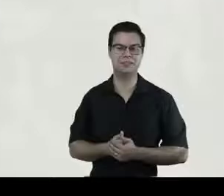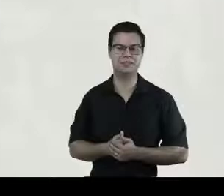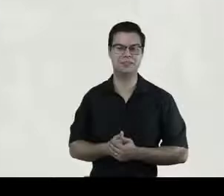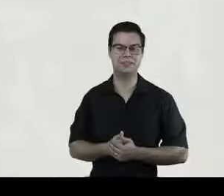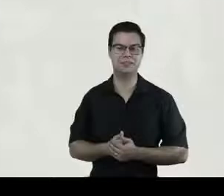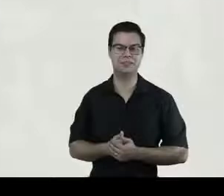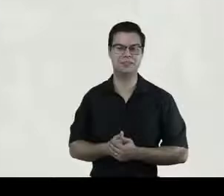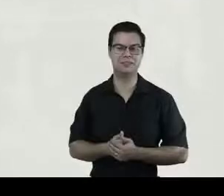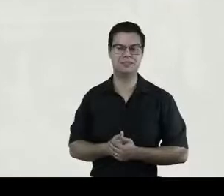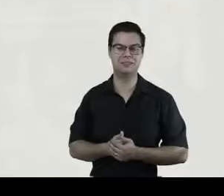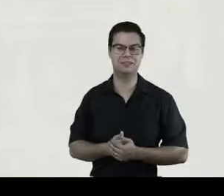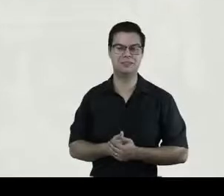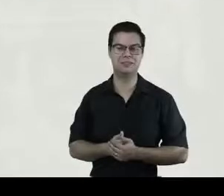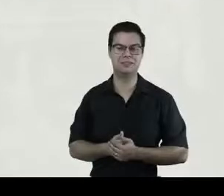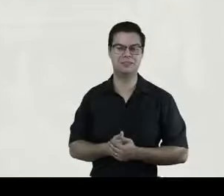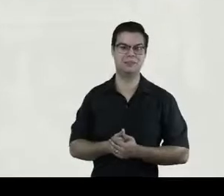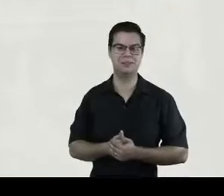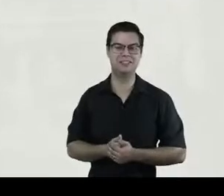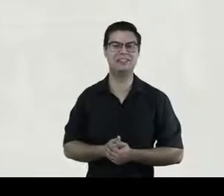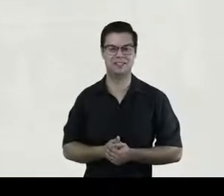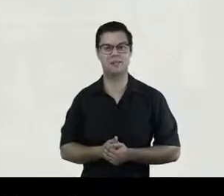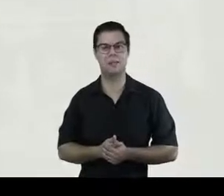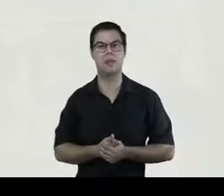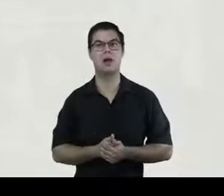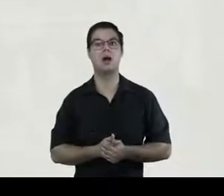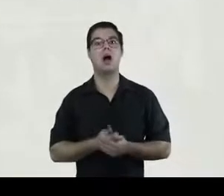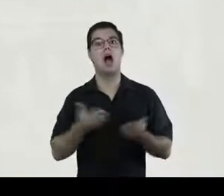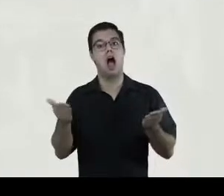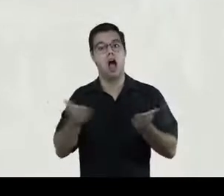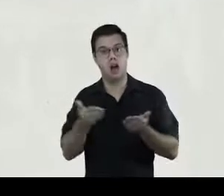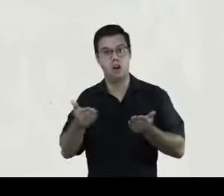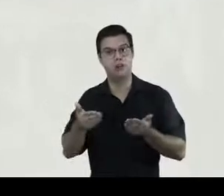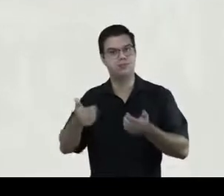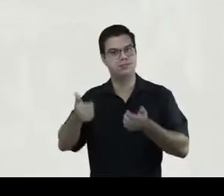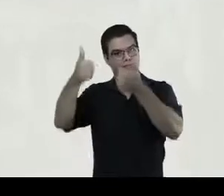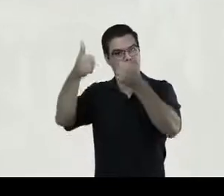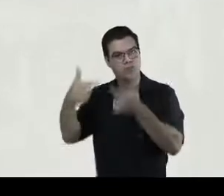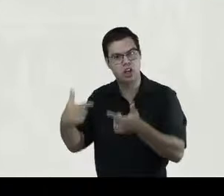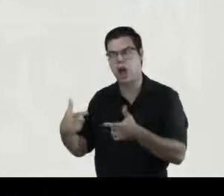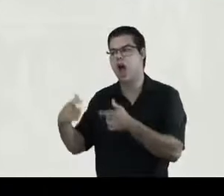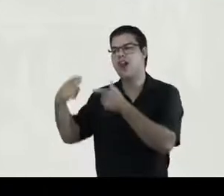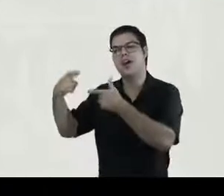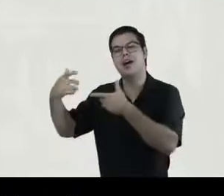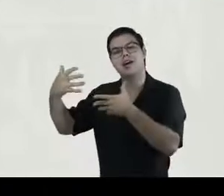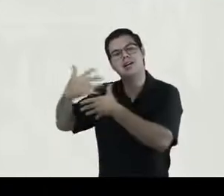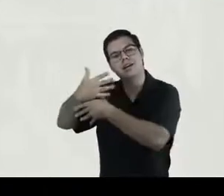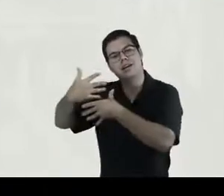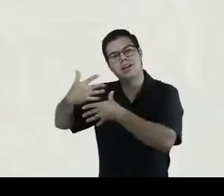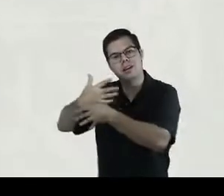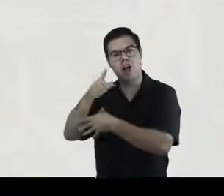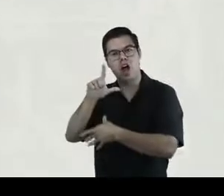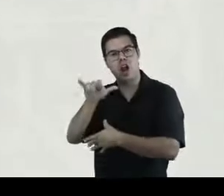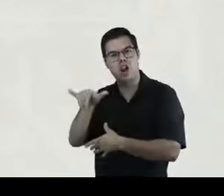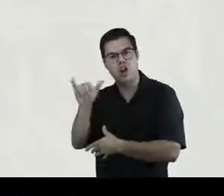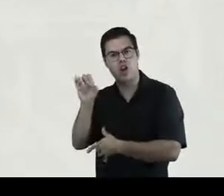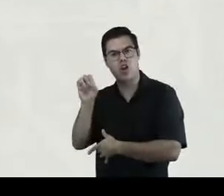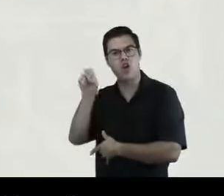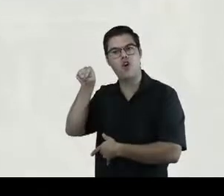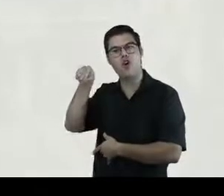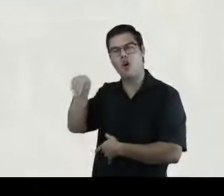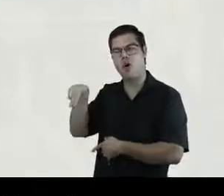Donc, on va parler de Lyon, qui est une ville dont j'ai appris à connaître la production en travaillant à l'école des